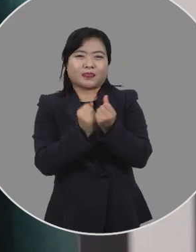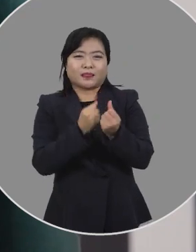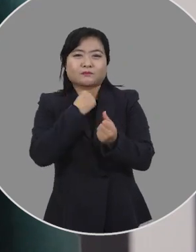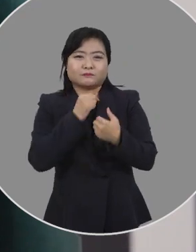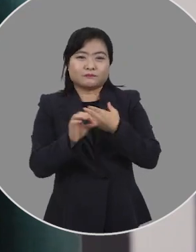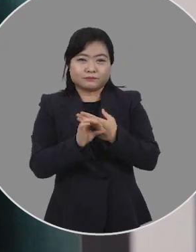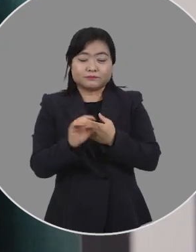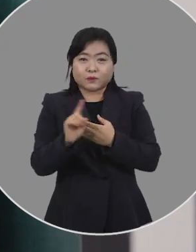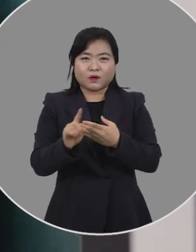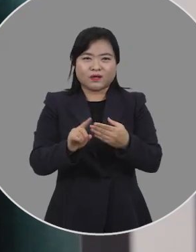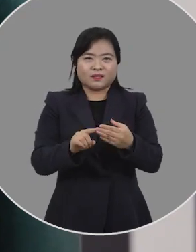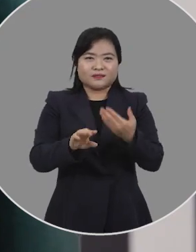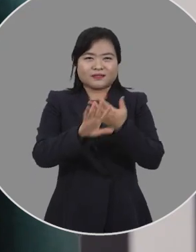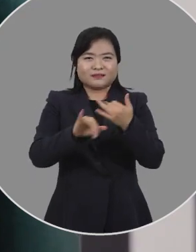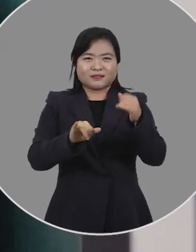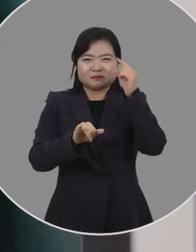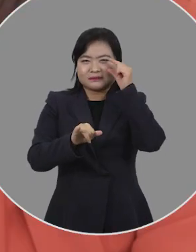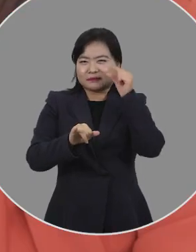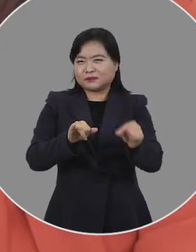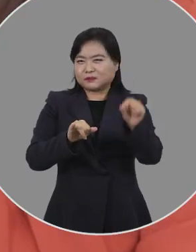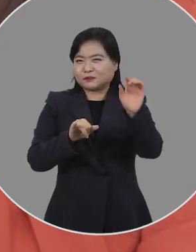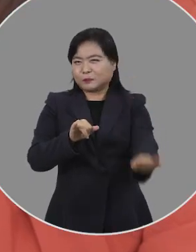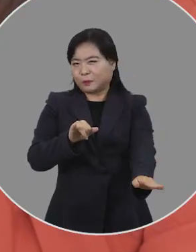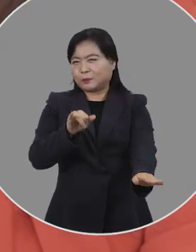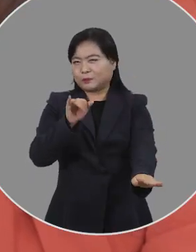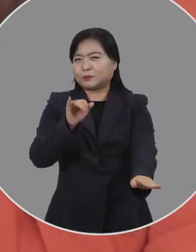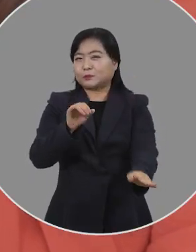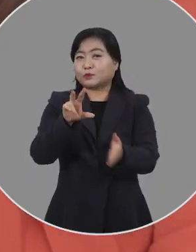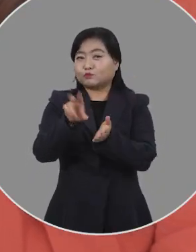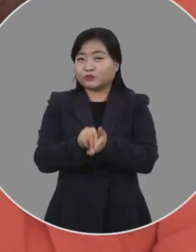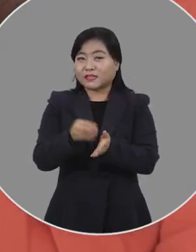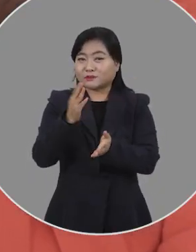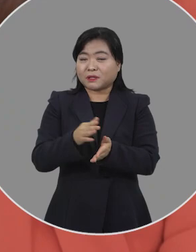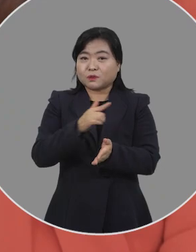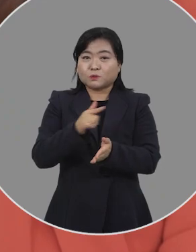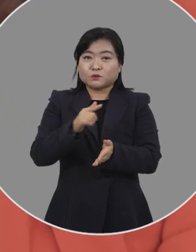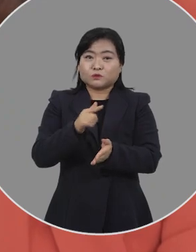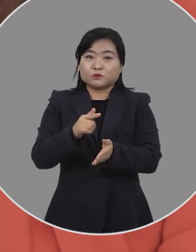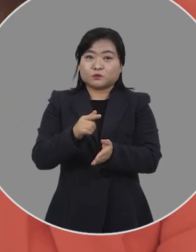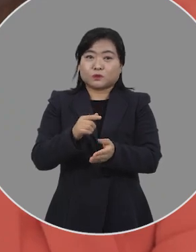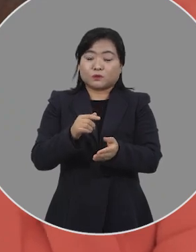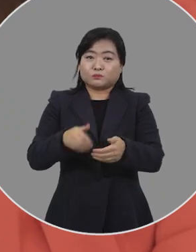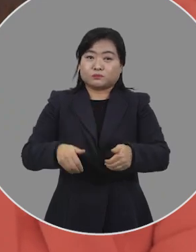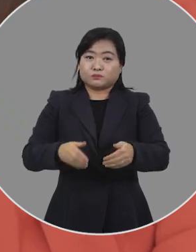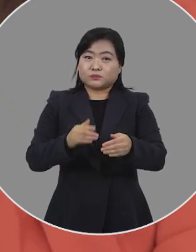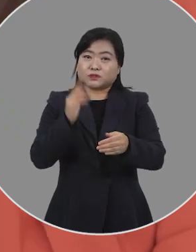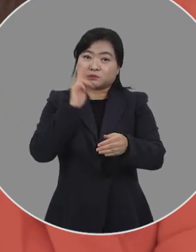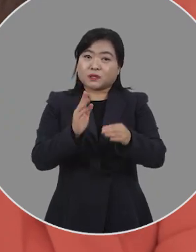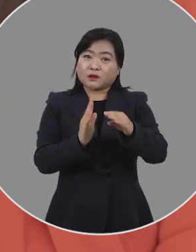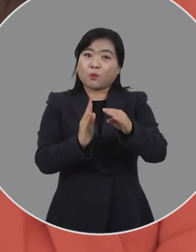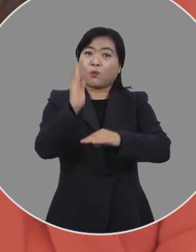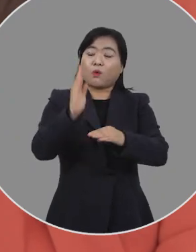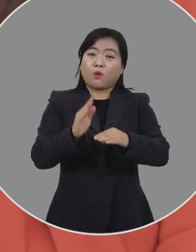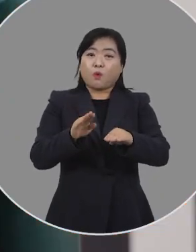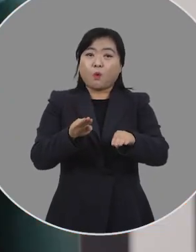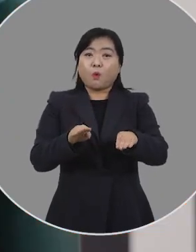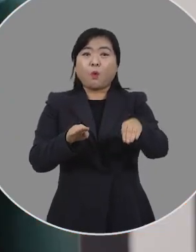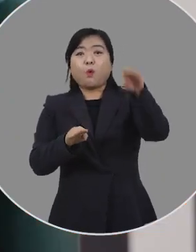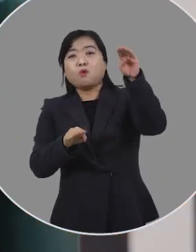그러니까 상대방을 너무 낮춰보는 것도 문제지만 사실 또 너무 쓸데없이 올려보는 것도 문제인 것 같아요. 그렇죠. 예를